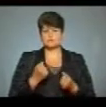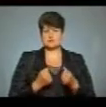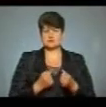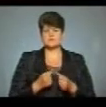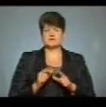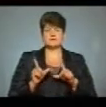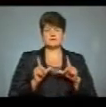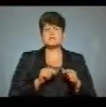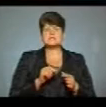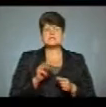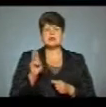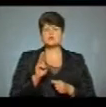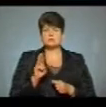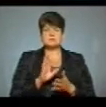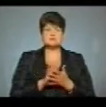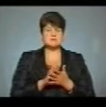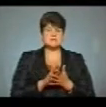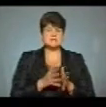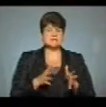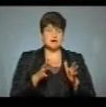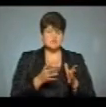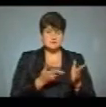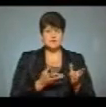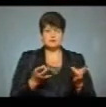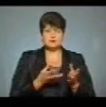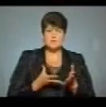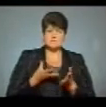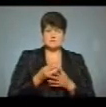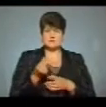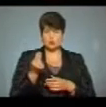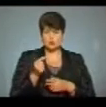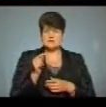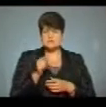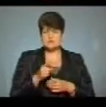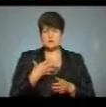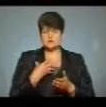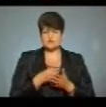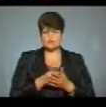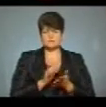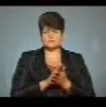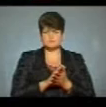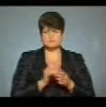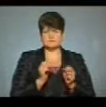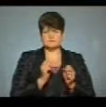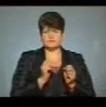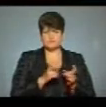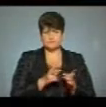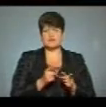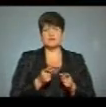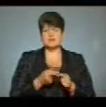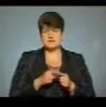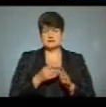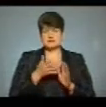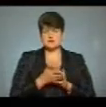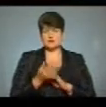за Шумськ, тому що сміттєзвалище не в самому Шумську. Там треба було платити кошти певні за те, що свої побутові відходи вивозиш. І, звичайно, це